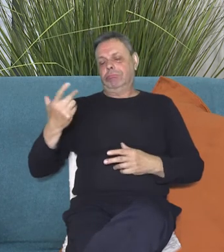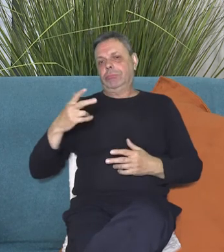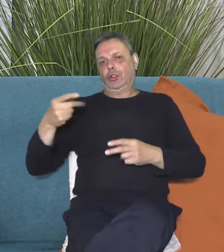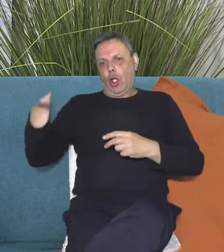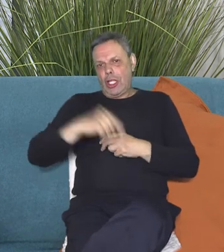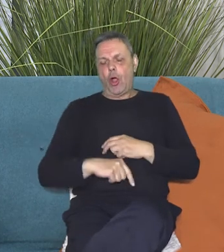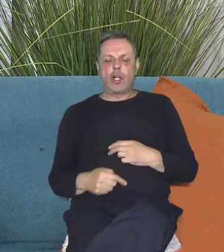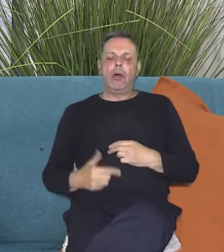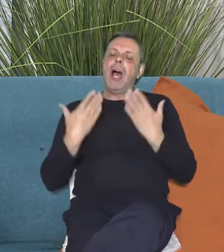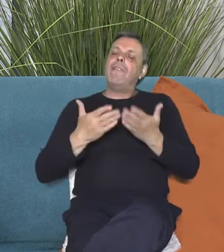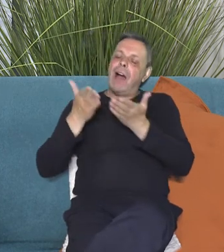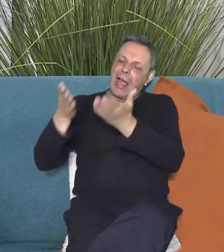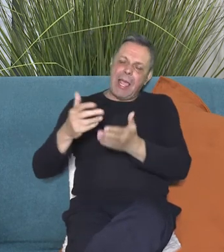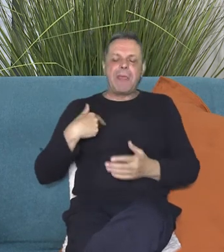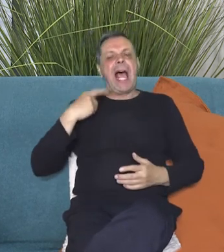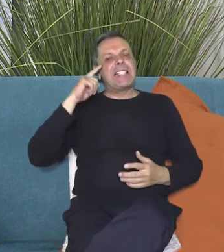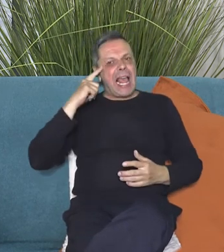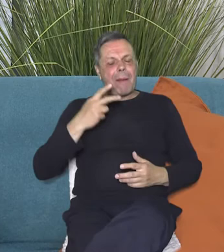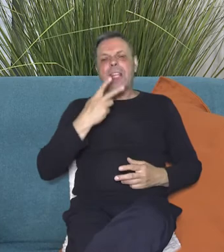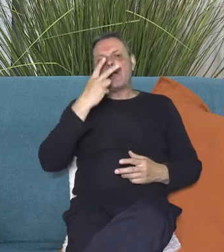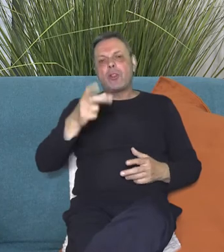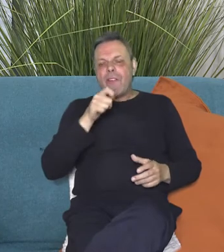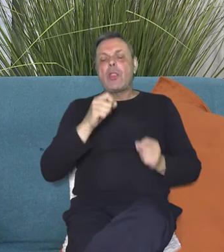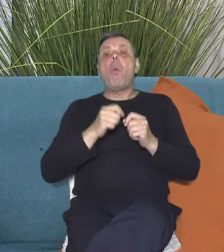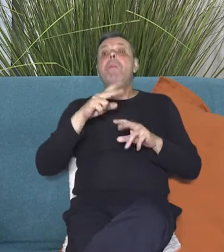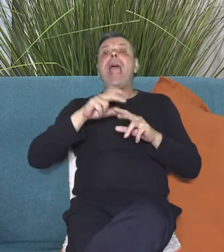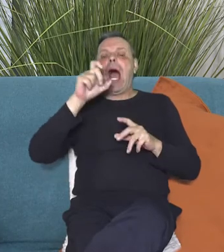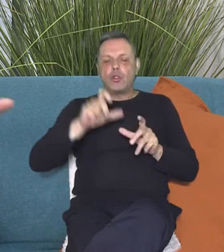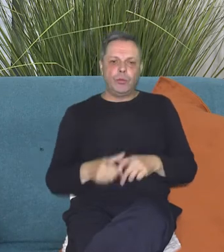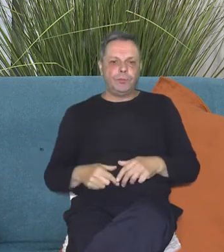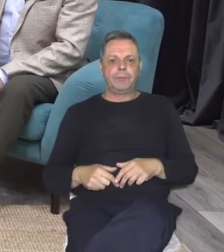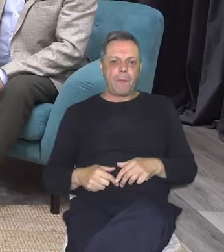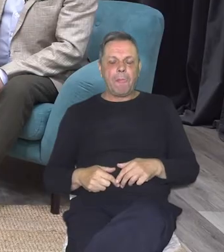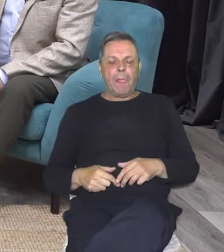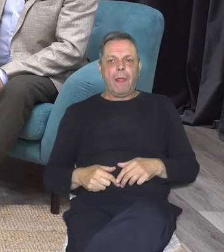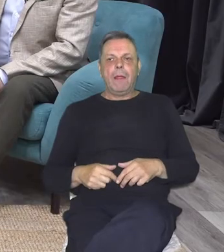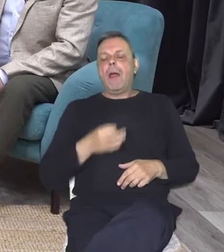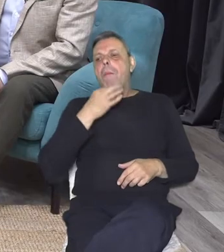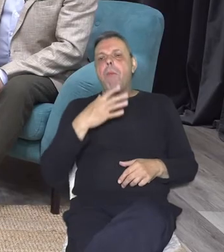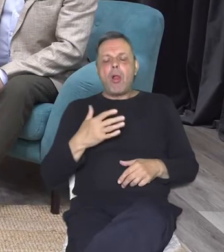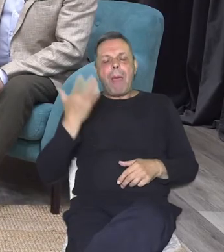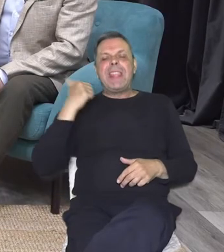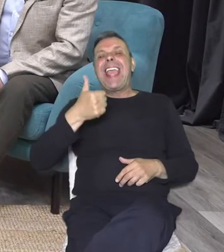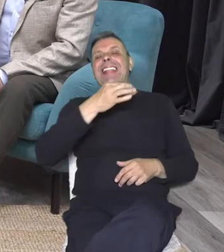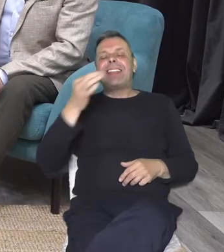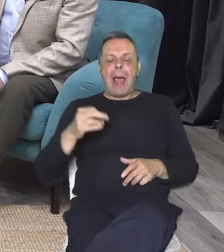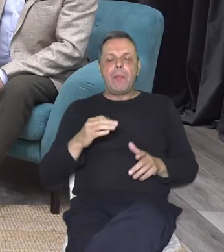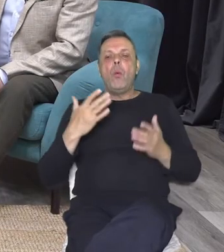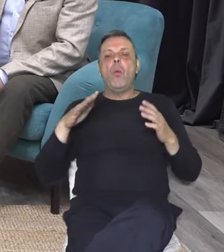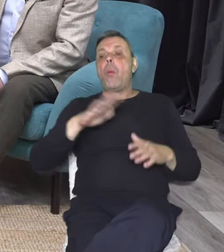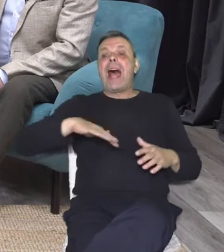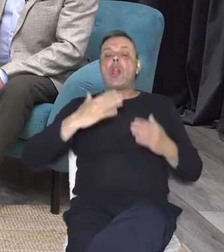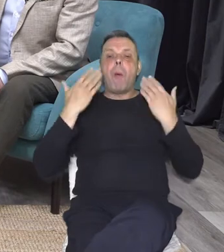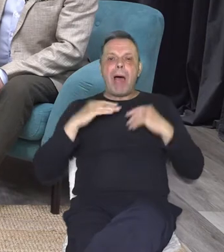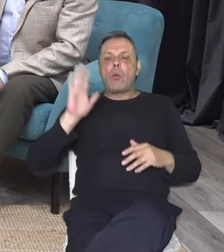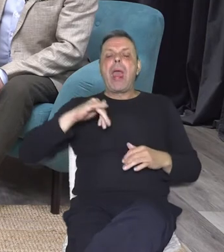tebi i nadam se da ćemo se vidjeti uskoro u Bihaću, jer ja volim reći bolje provesti jedan dan u Nacionalnom parku